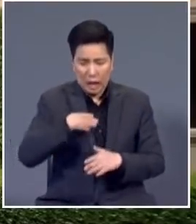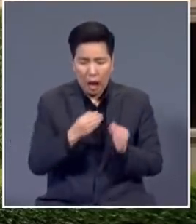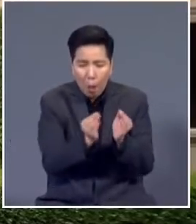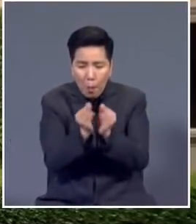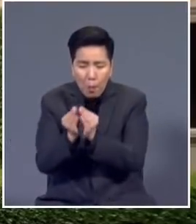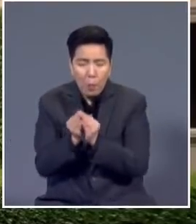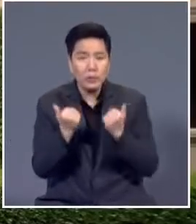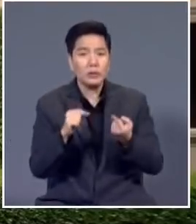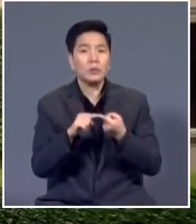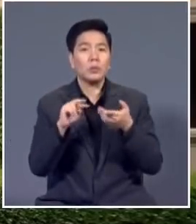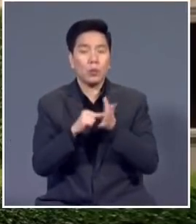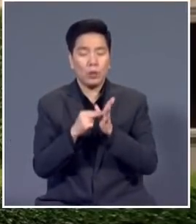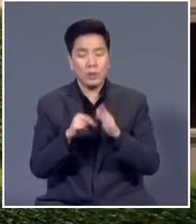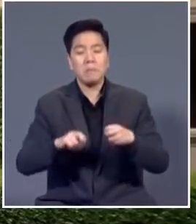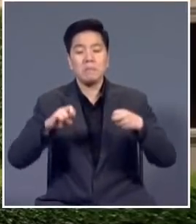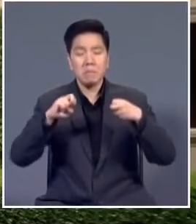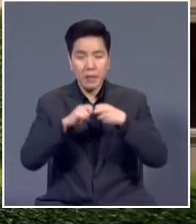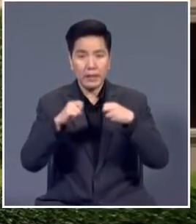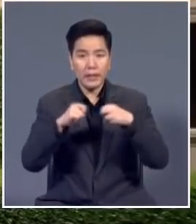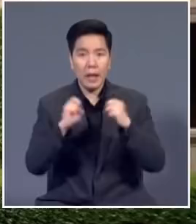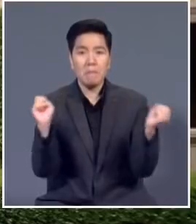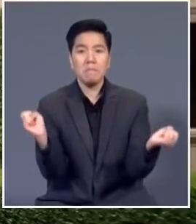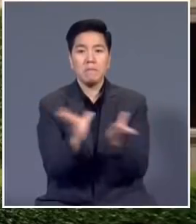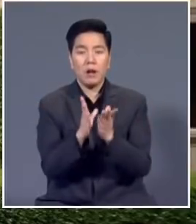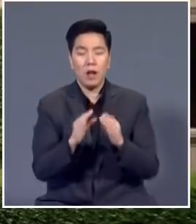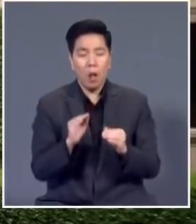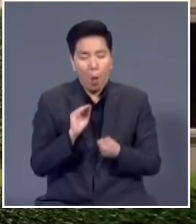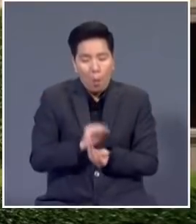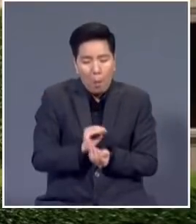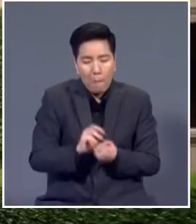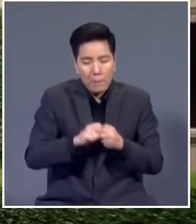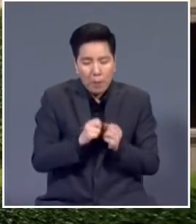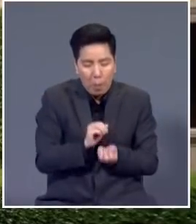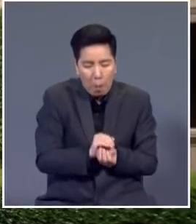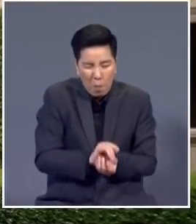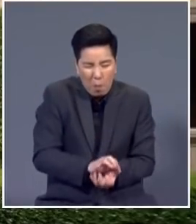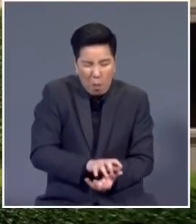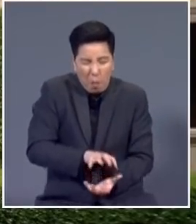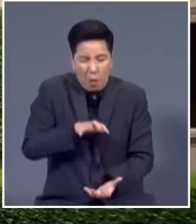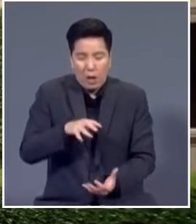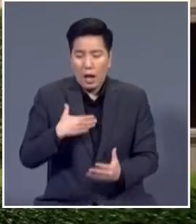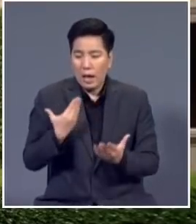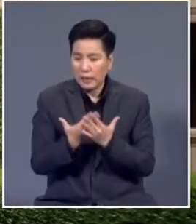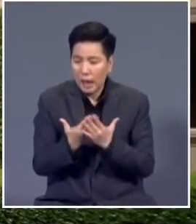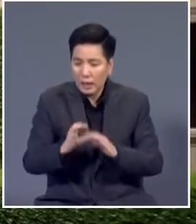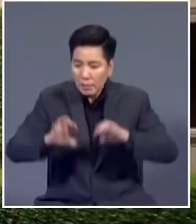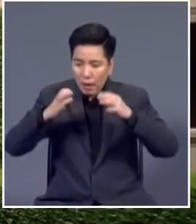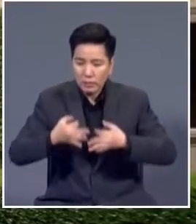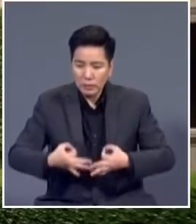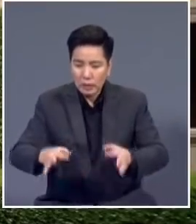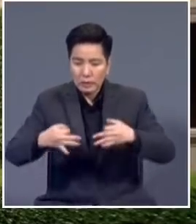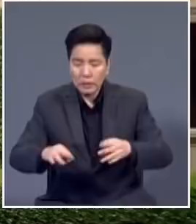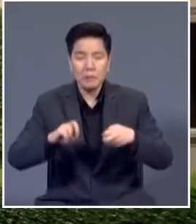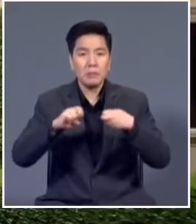ดมันเลยทำให้ปัญหาต่างๆมันพอกพูนมาถึงรัฐบาลมาถึงการใช้จ่ายของภาครัฐงบประมาณต่างๆนะครับซึ่งมัน